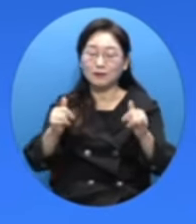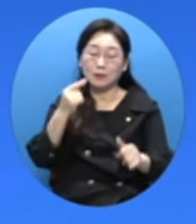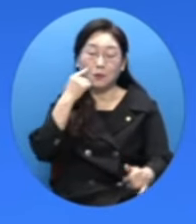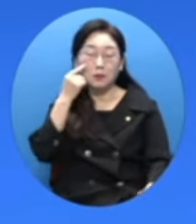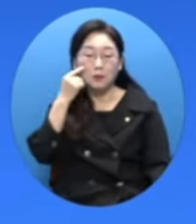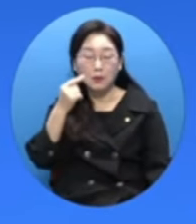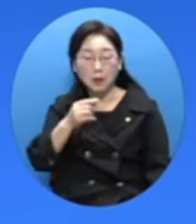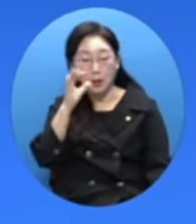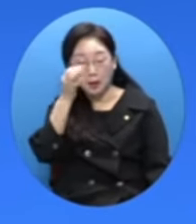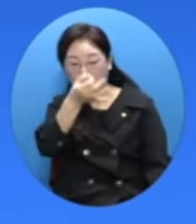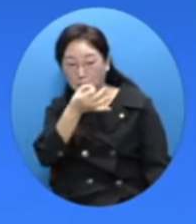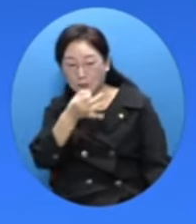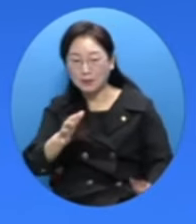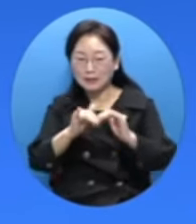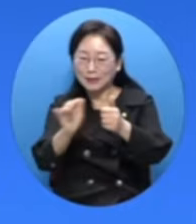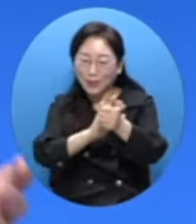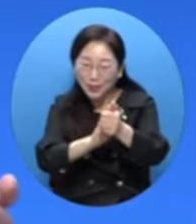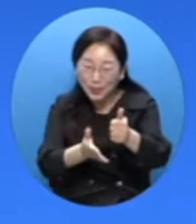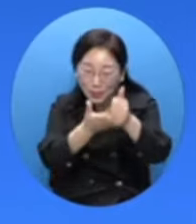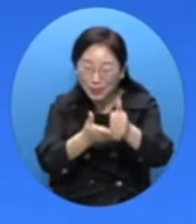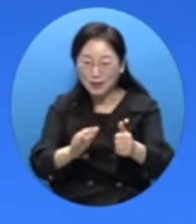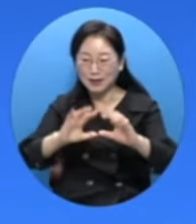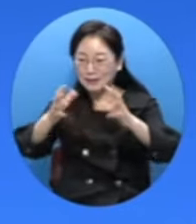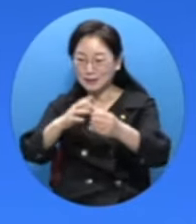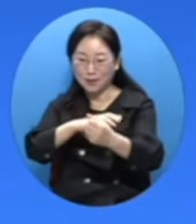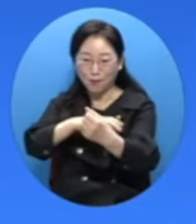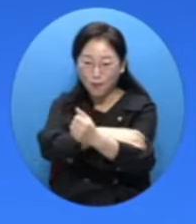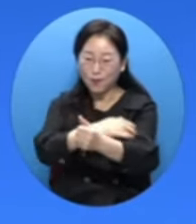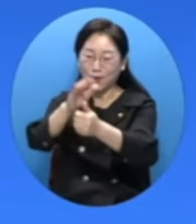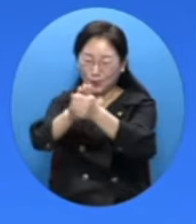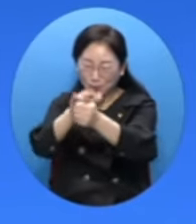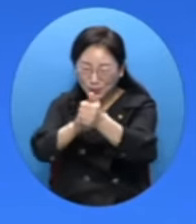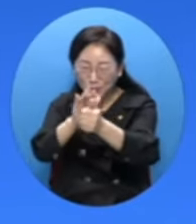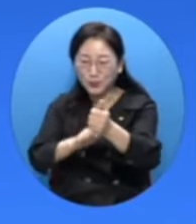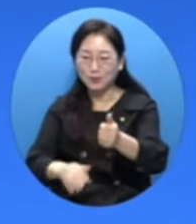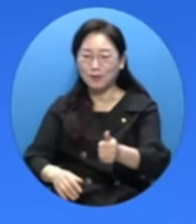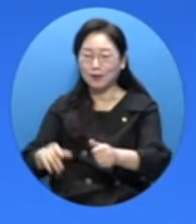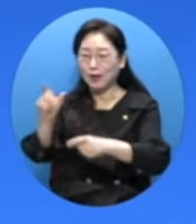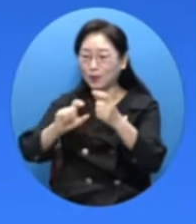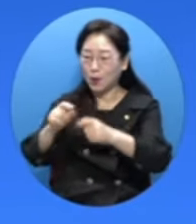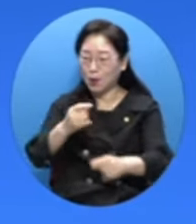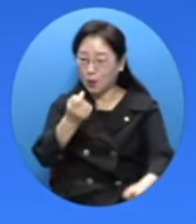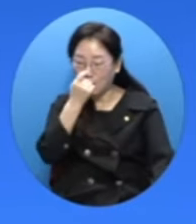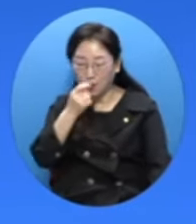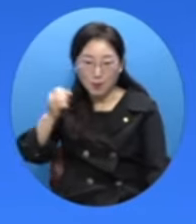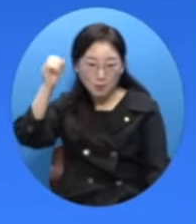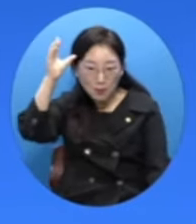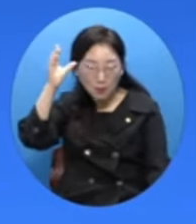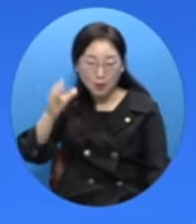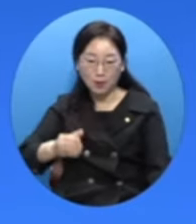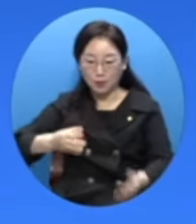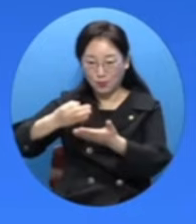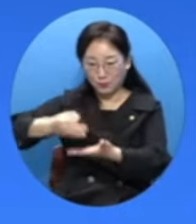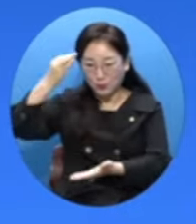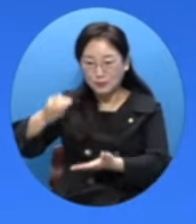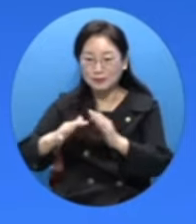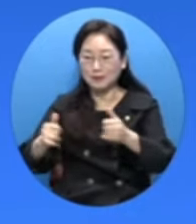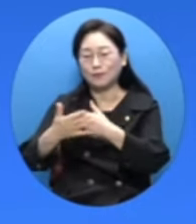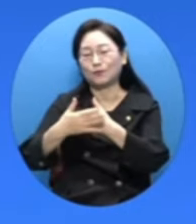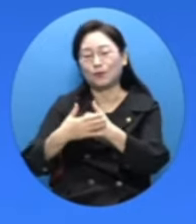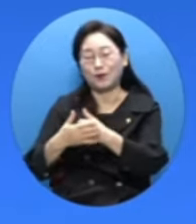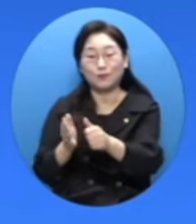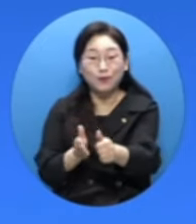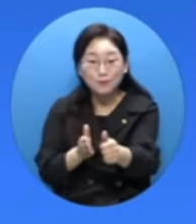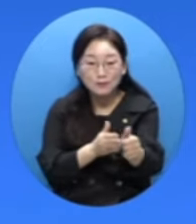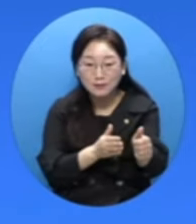보이는 사람들에게 잘하려고 그러고 세상 권력자들에게 잘 보이려고 그러고 무엇인가 더 많이 배우고 더 많이 간 사람에게 도움을 받으려고